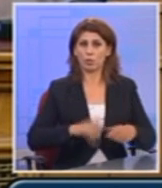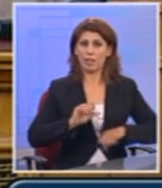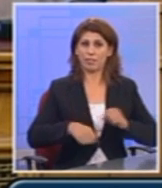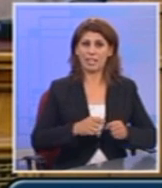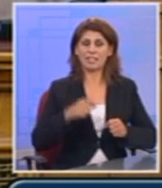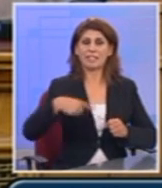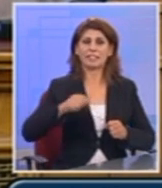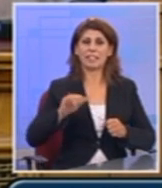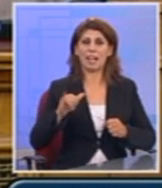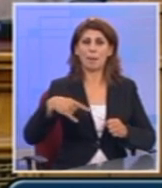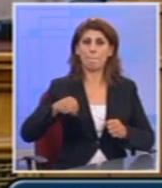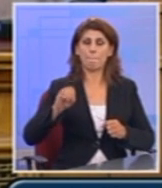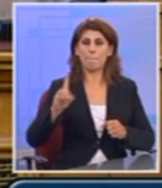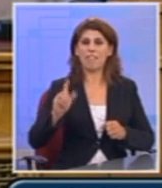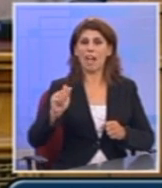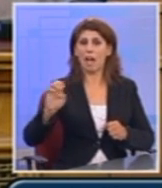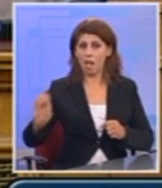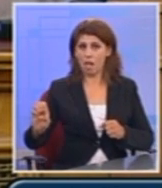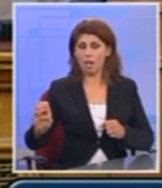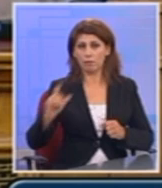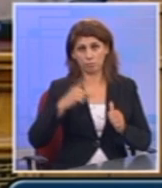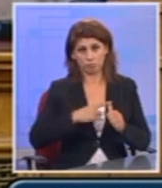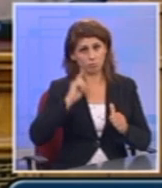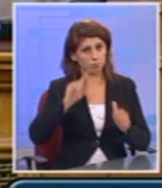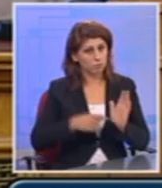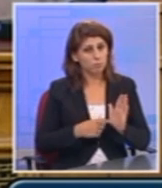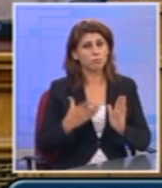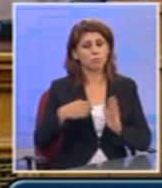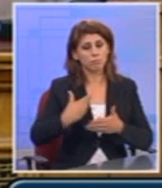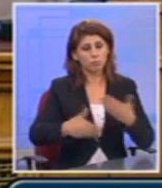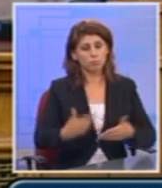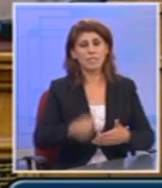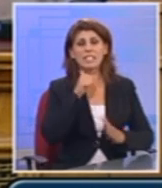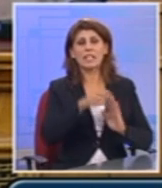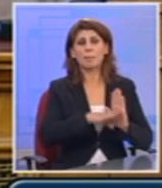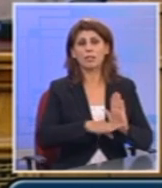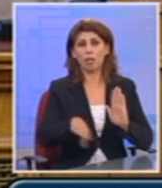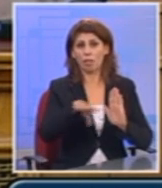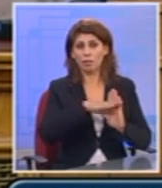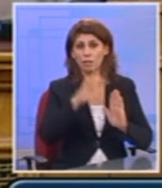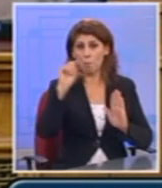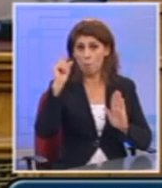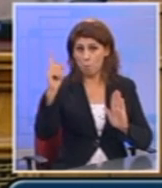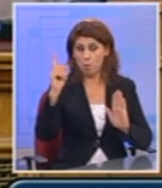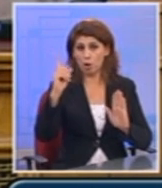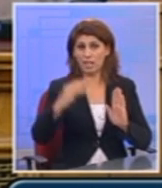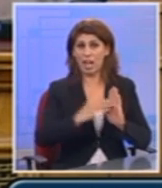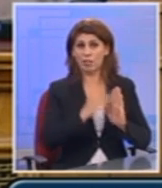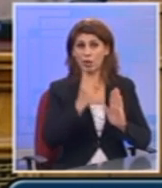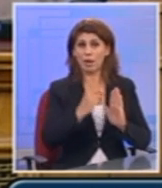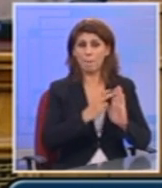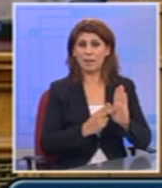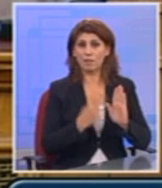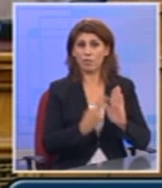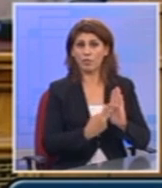αε αφενώς παραβιάζουν σειρά συνταγματικών διατάξεων με πρώτη το άρθρο 1 παράγραφος